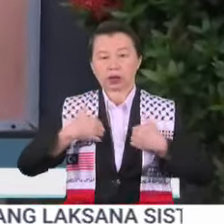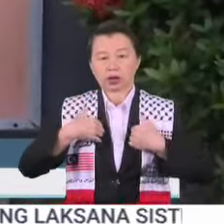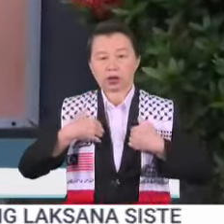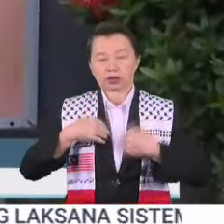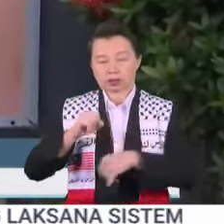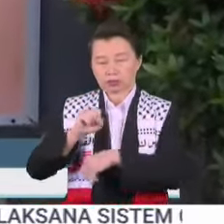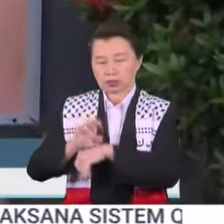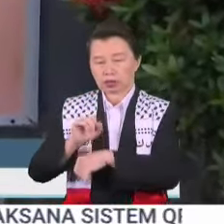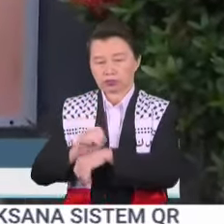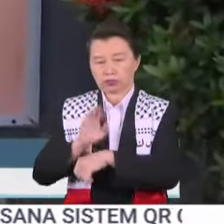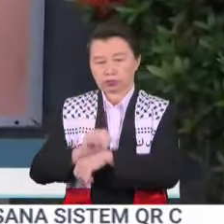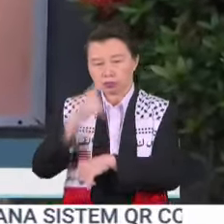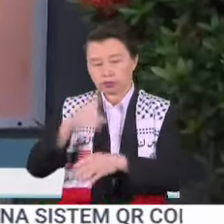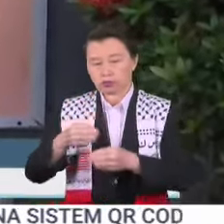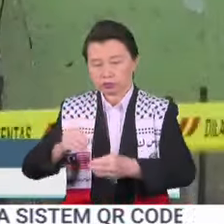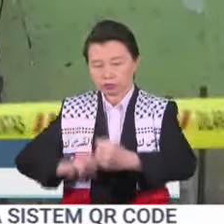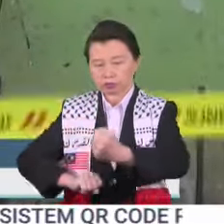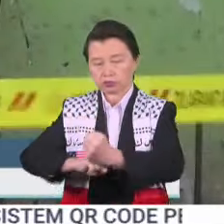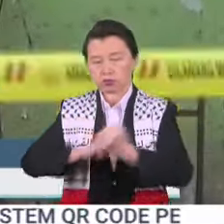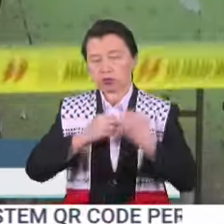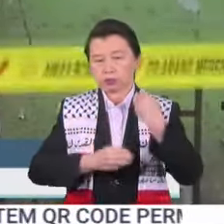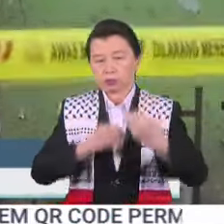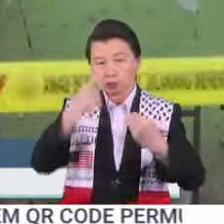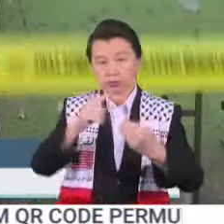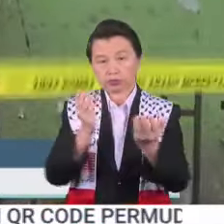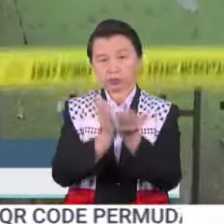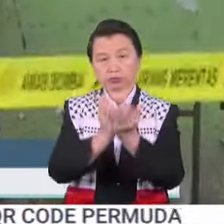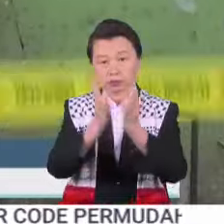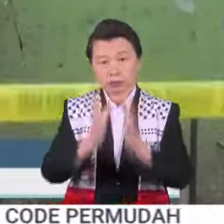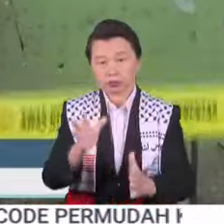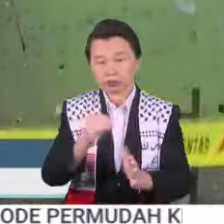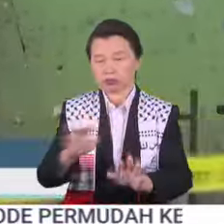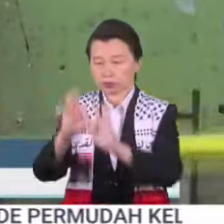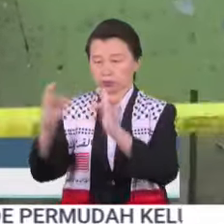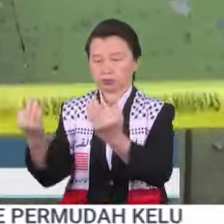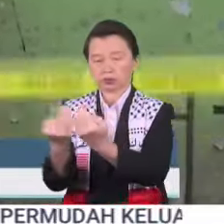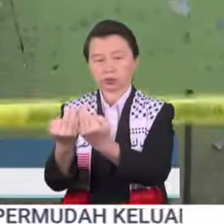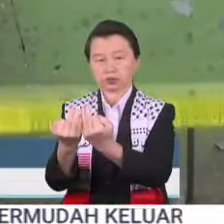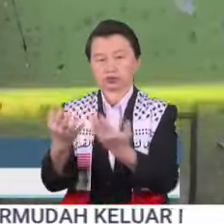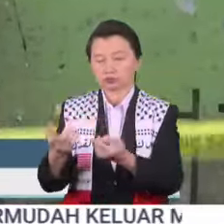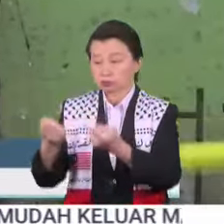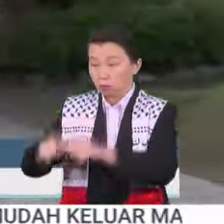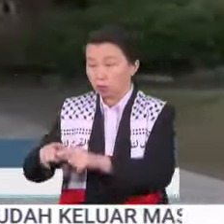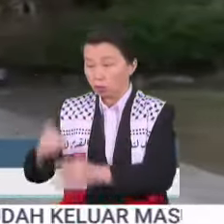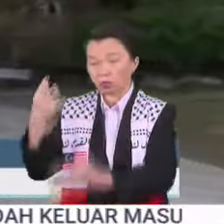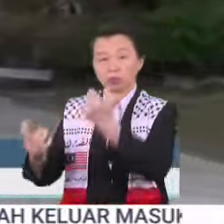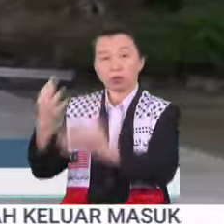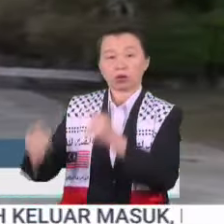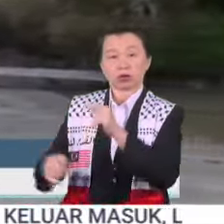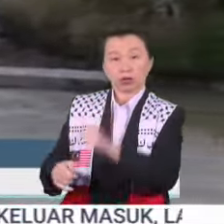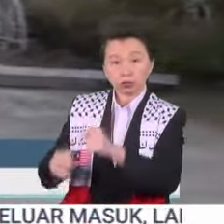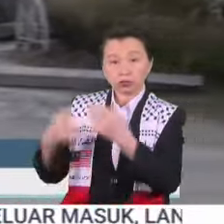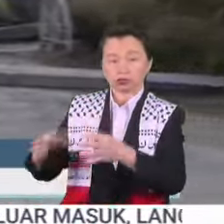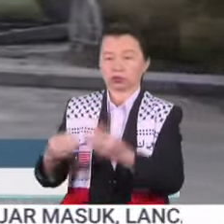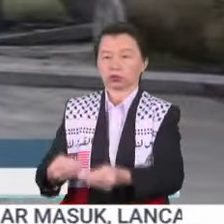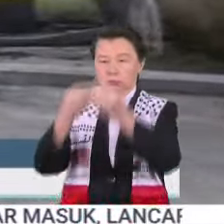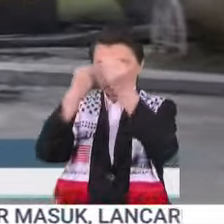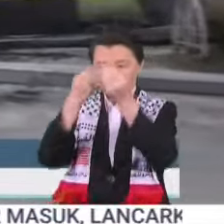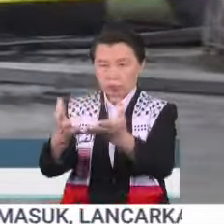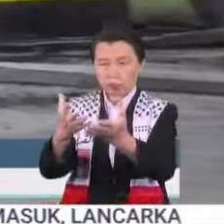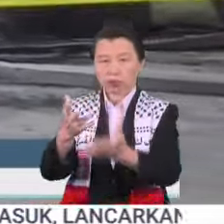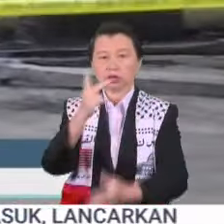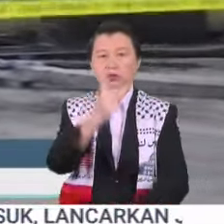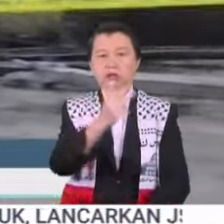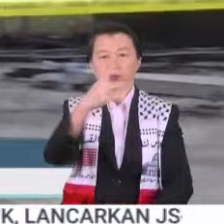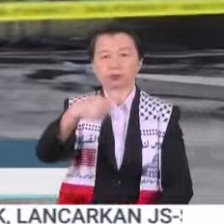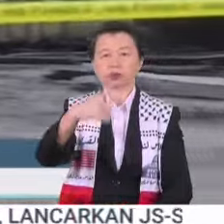sesi kaunseling bagi memberi sokongan moral kepada pelajar dan keluarga. Insiden kebakaran berkenaan telah dimaklumkan kepada